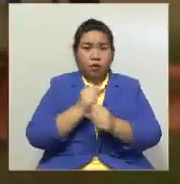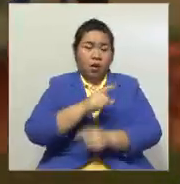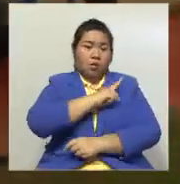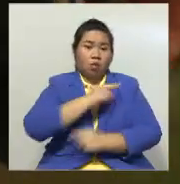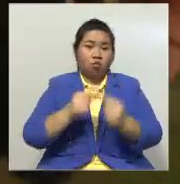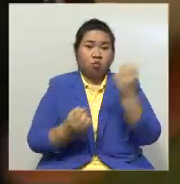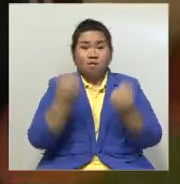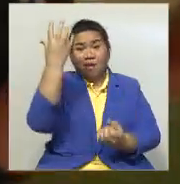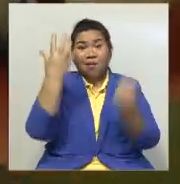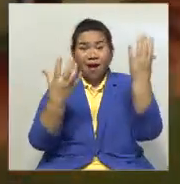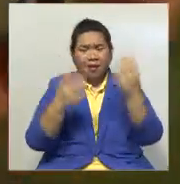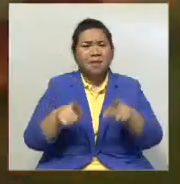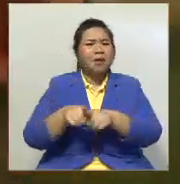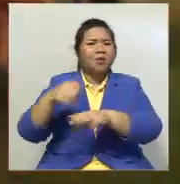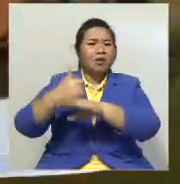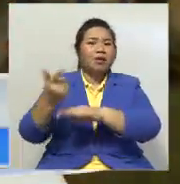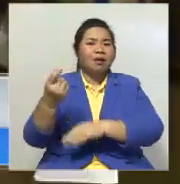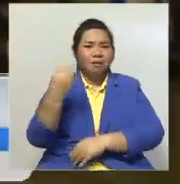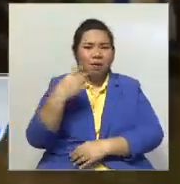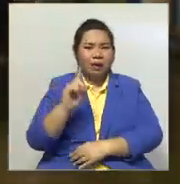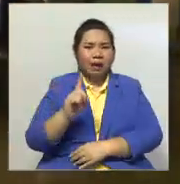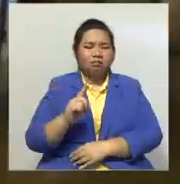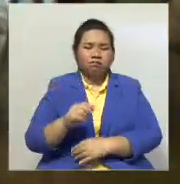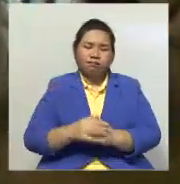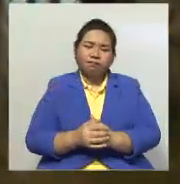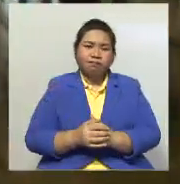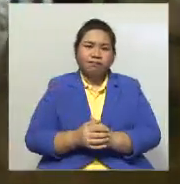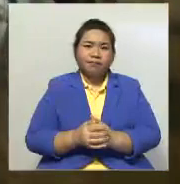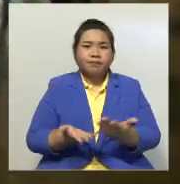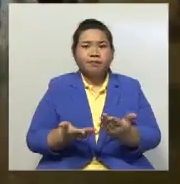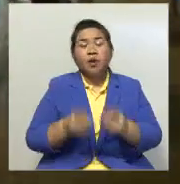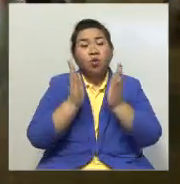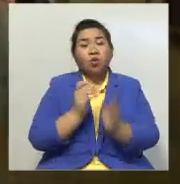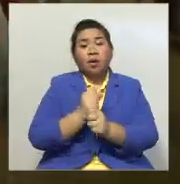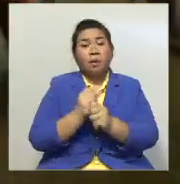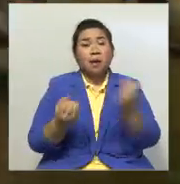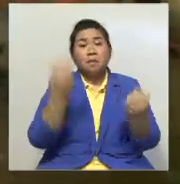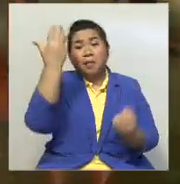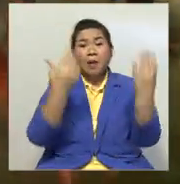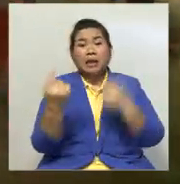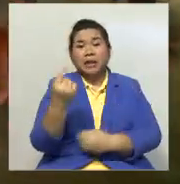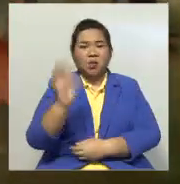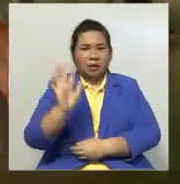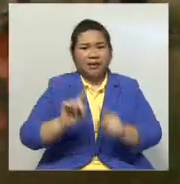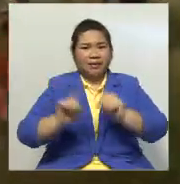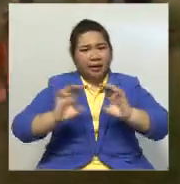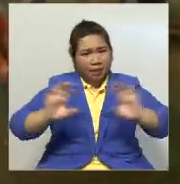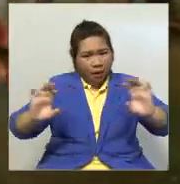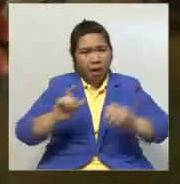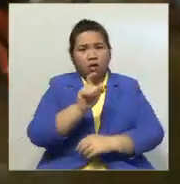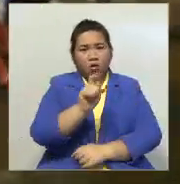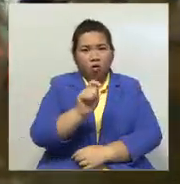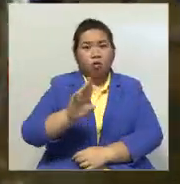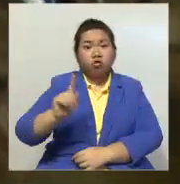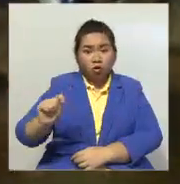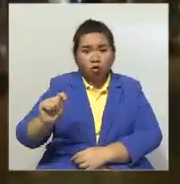ไปข้างในค่ะซึ่งอย่างที่หัวหน้าวิเชียรบอกนะคะว่าไม่ใช่แค่เจ้าที่ป่าไม้เองวันนี้ทางภาครัฐเองทางอบต.เองนะ